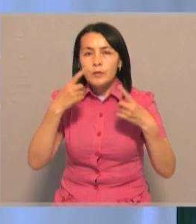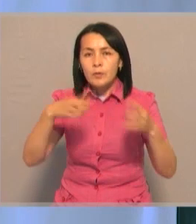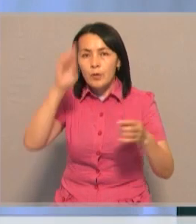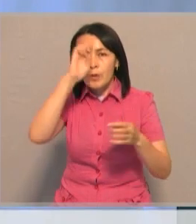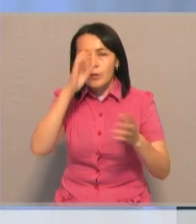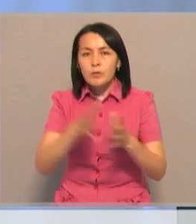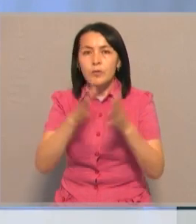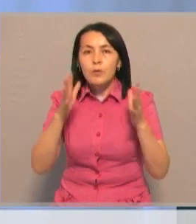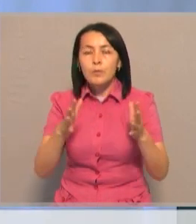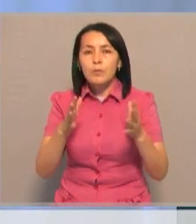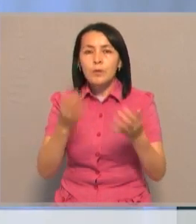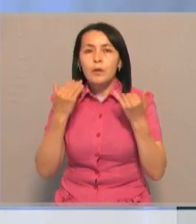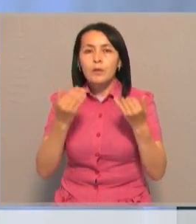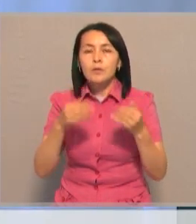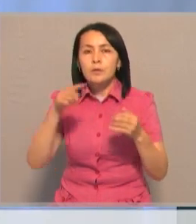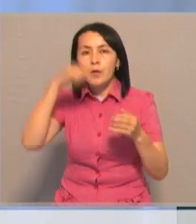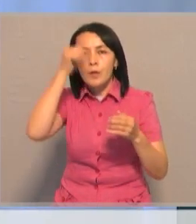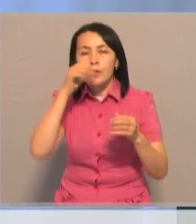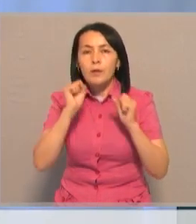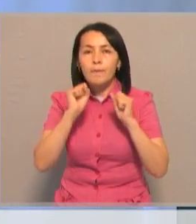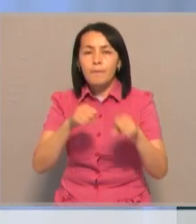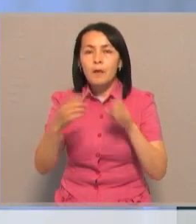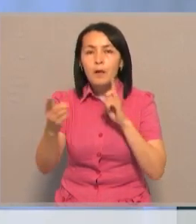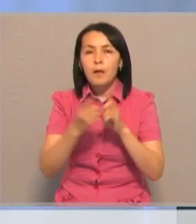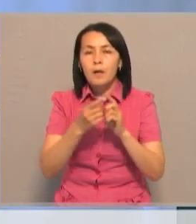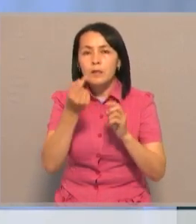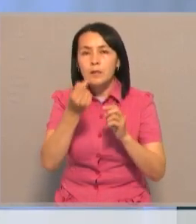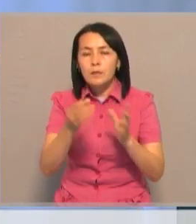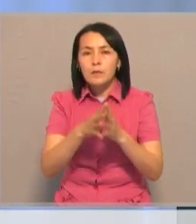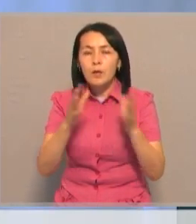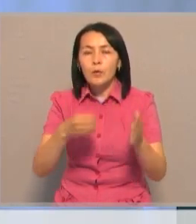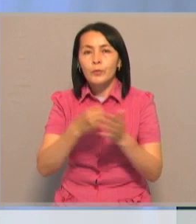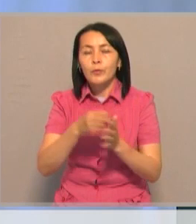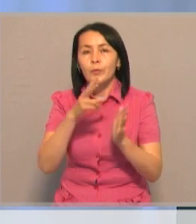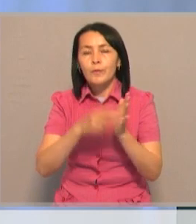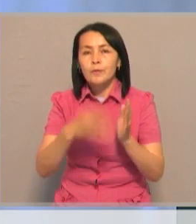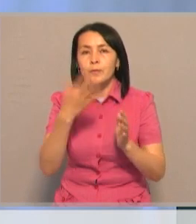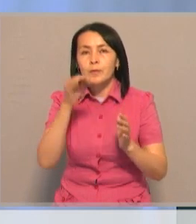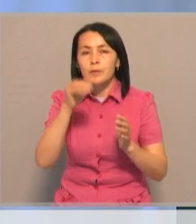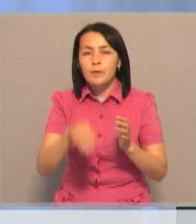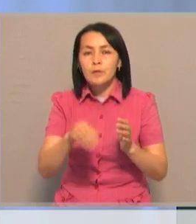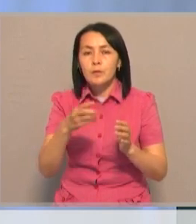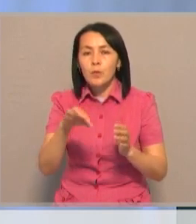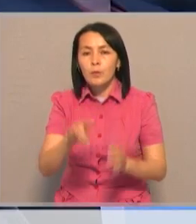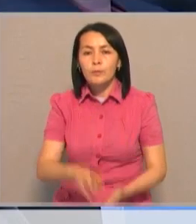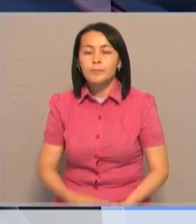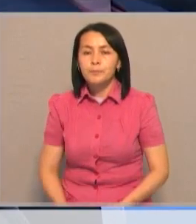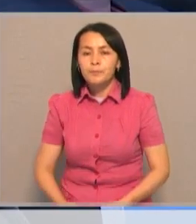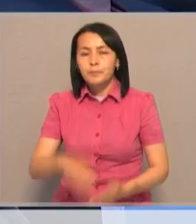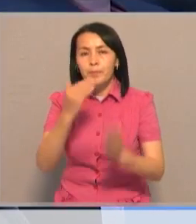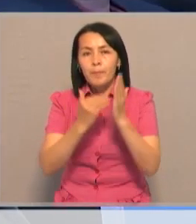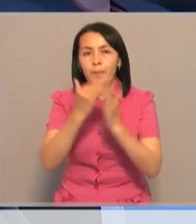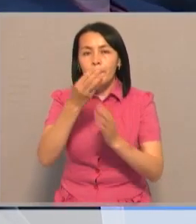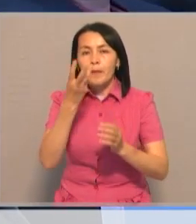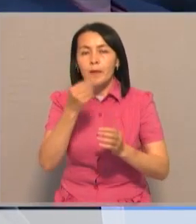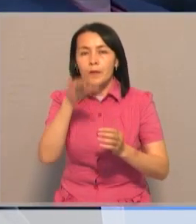страны в еще больших объемах. Уже в этом году мы могли столкнуться с дефицитом в объеме до 850 тысяч тонн. Повышение цен